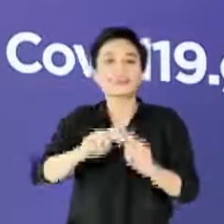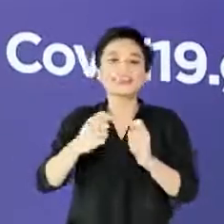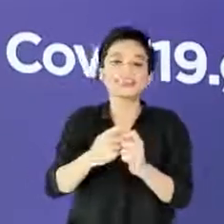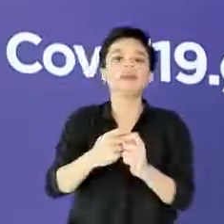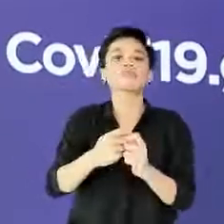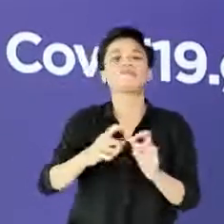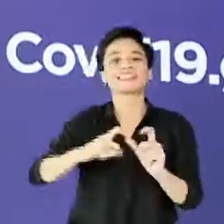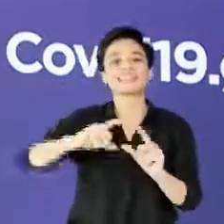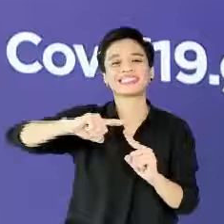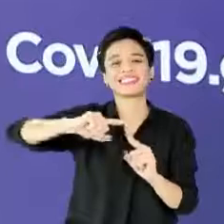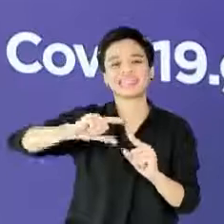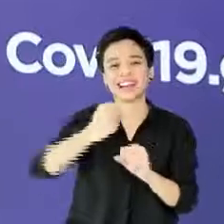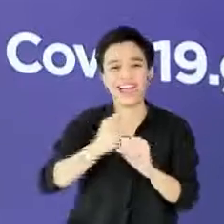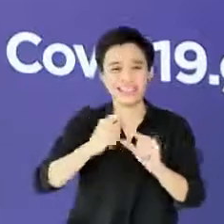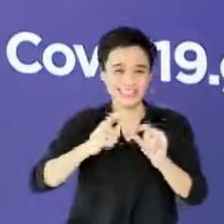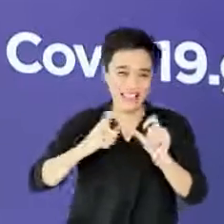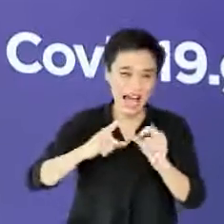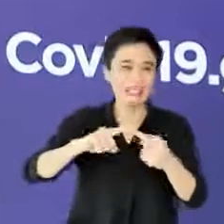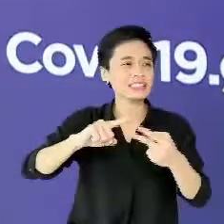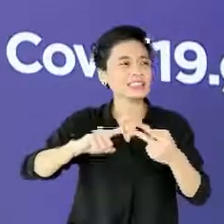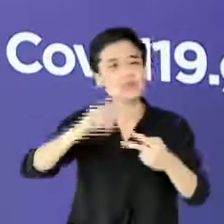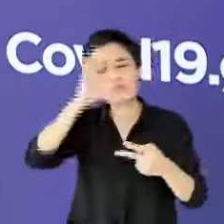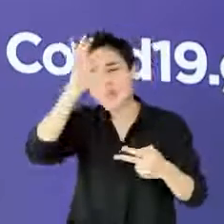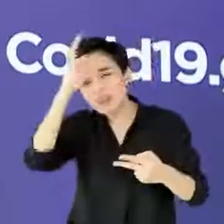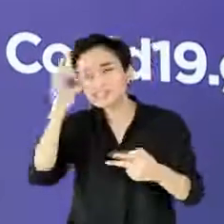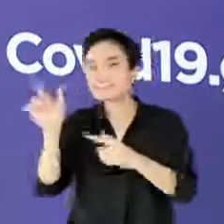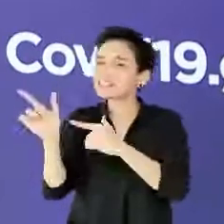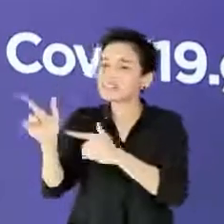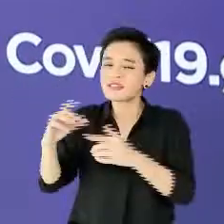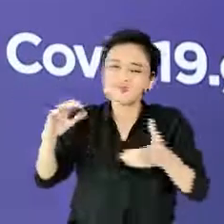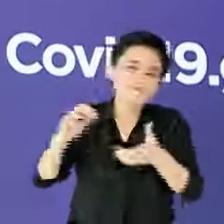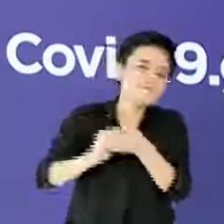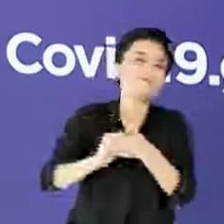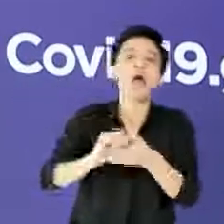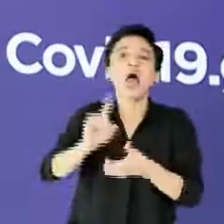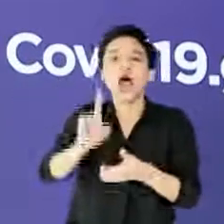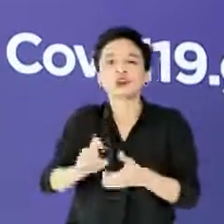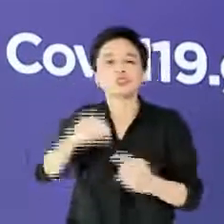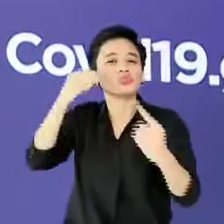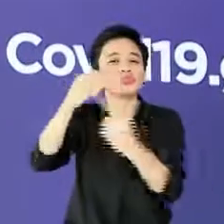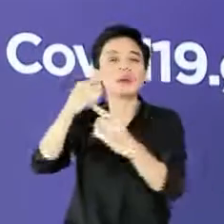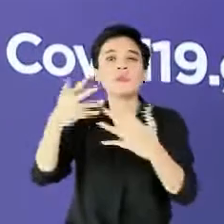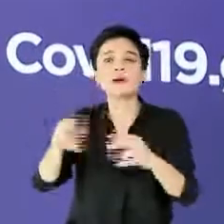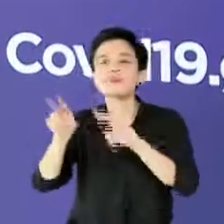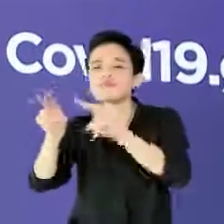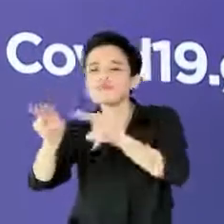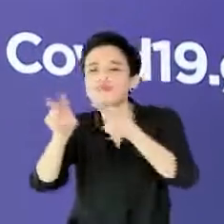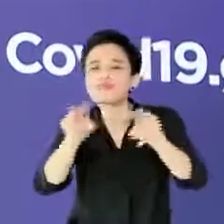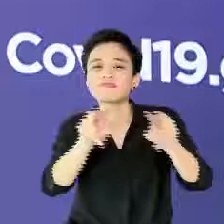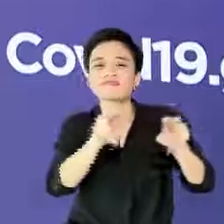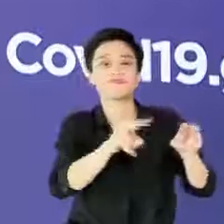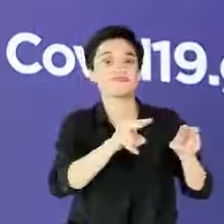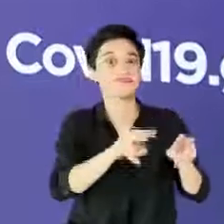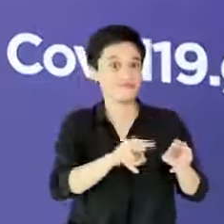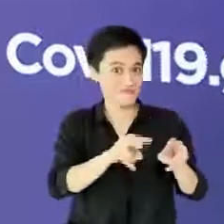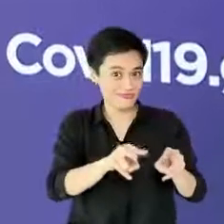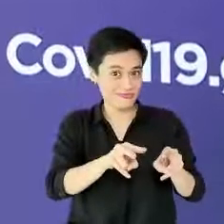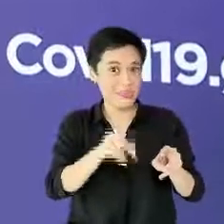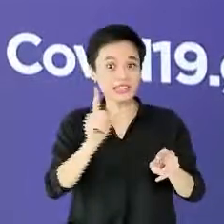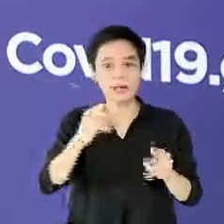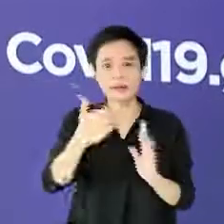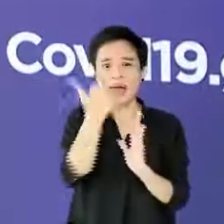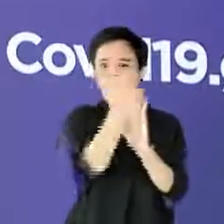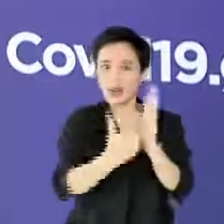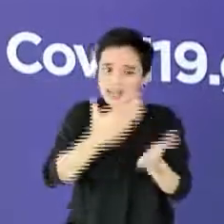mengawal regulasi ini agar bisa diterapkan sebagaimana yang Hai diinginkan oleh